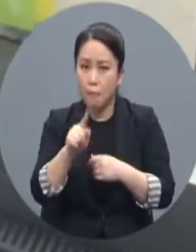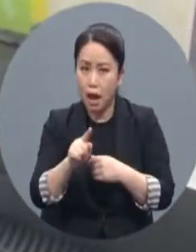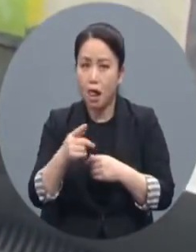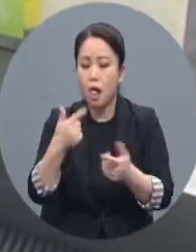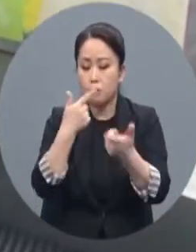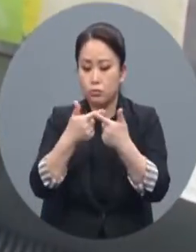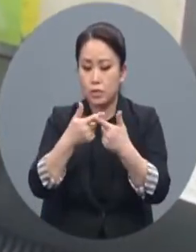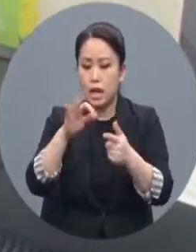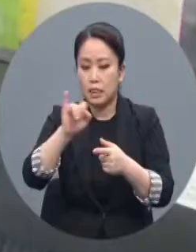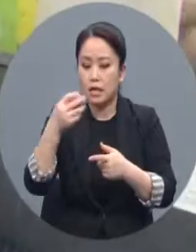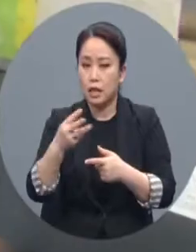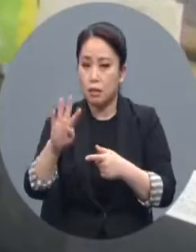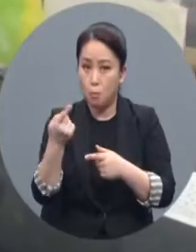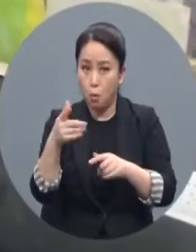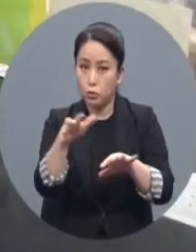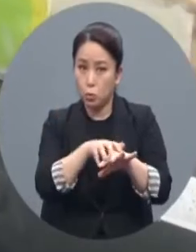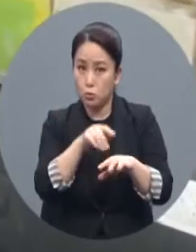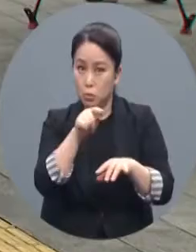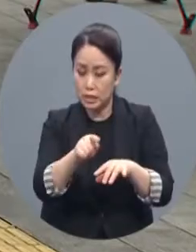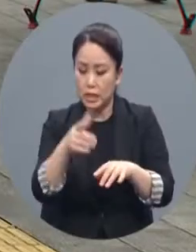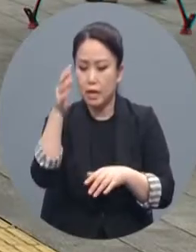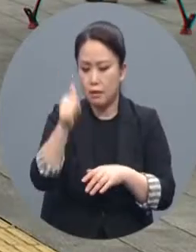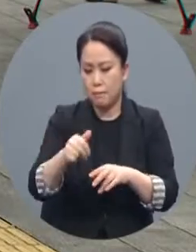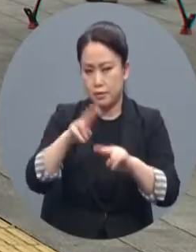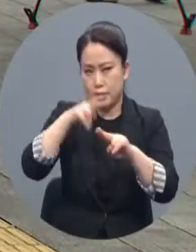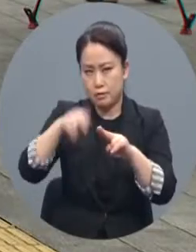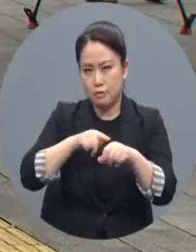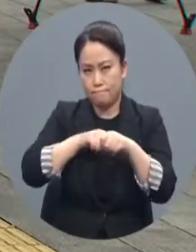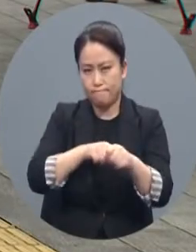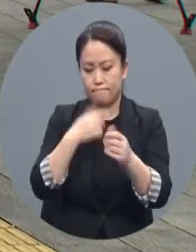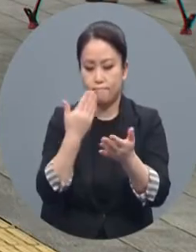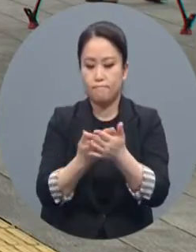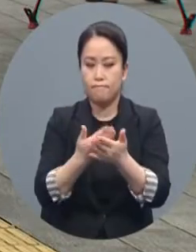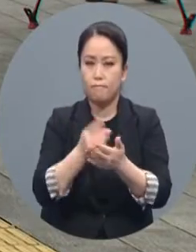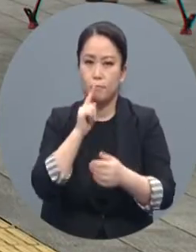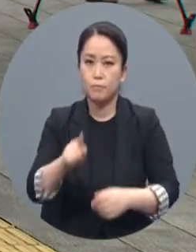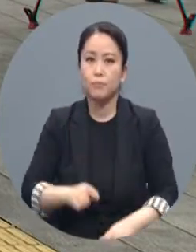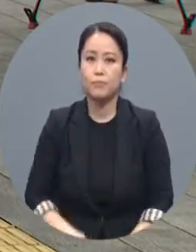부산일보 노조는 대표이사 사퇴를 촉구하고 있습니다.